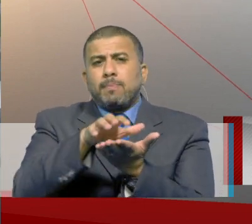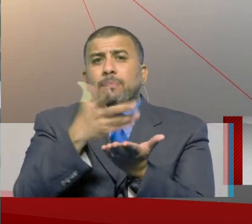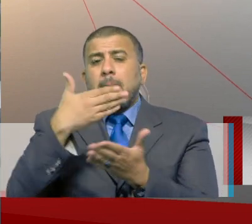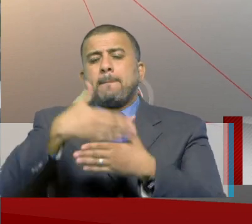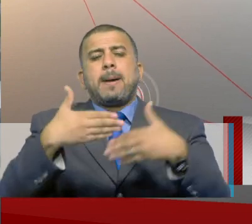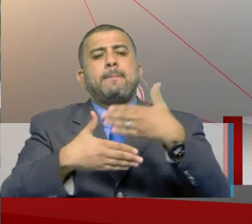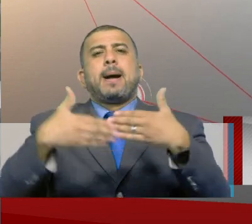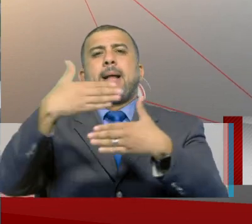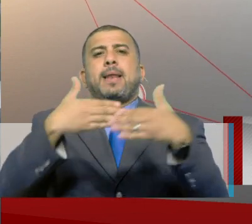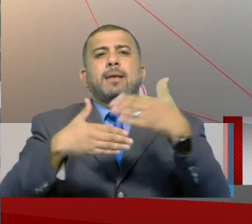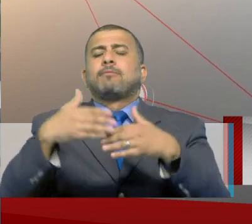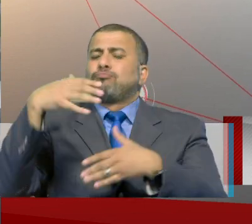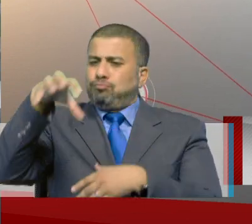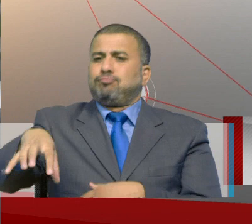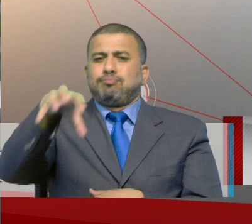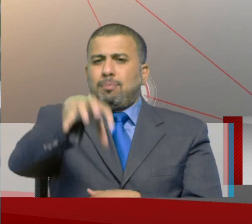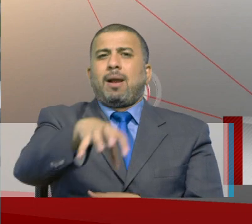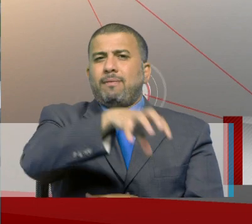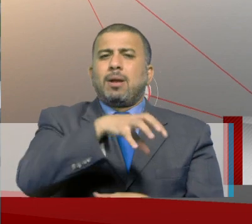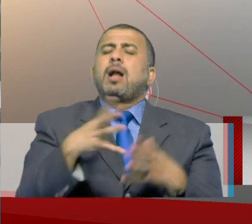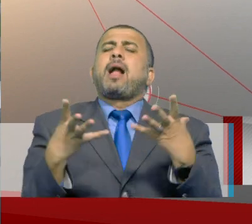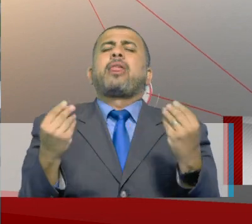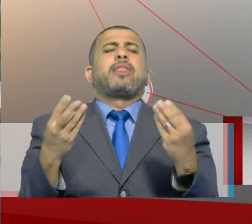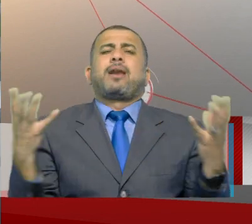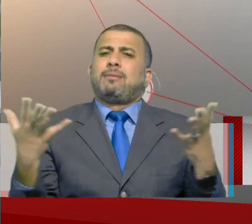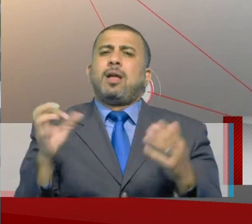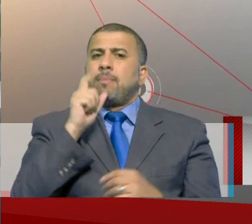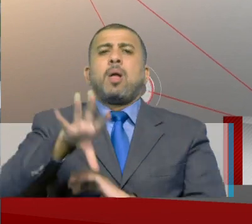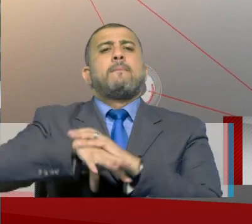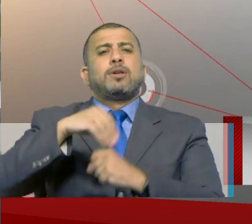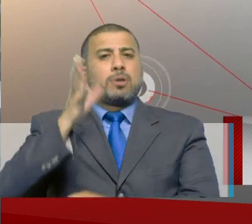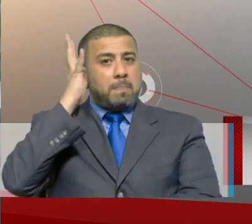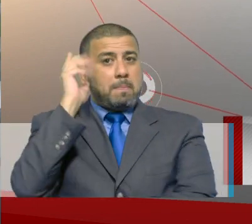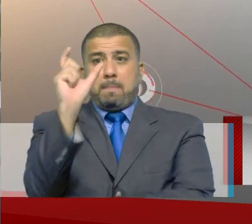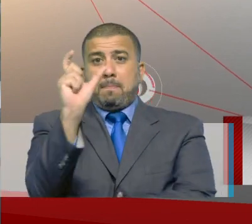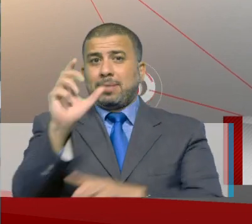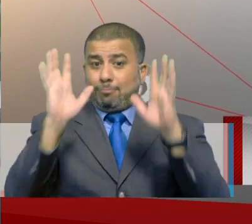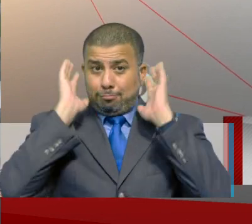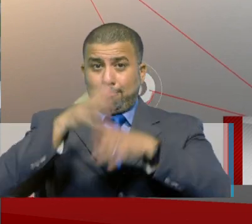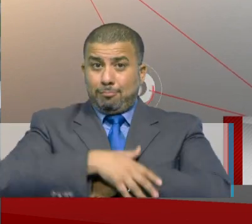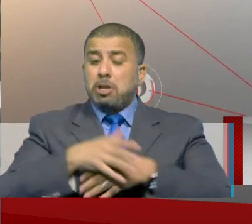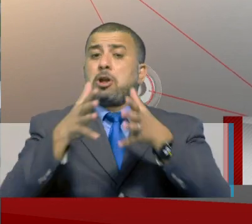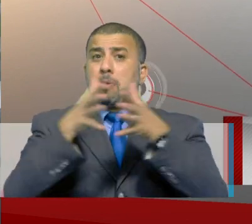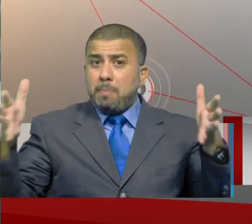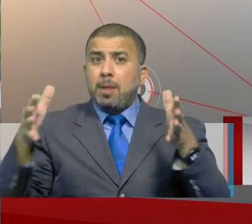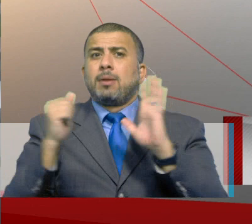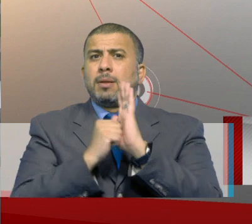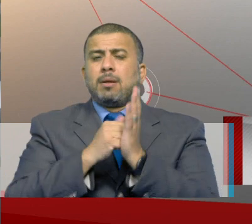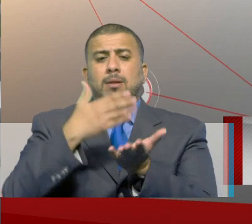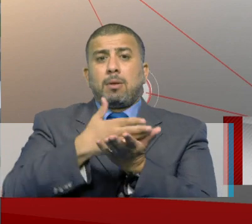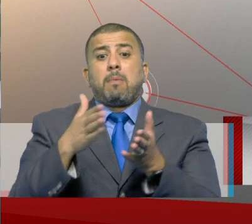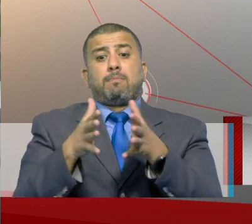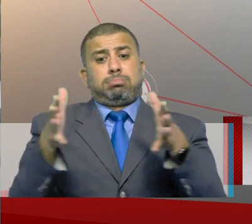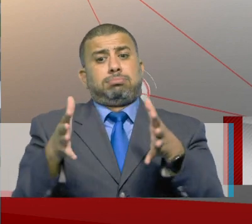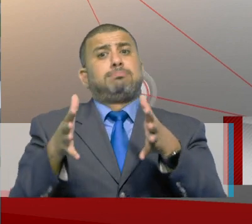مباني وفي مرافق طبعا كثيرة، يعني في بعد مشروع مسجد كبير والإسكان والبلد